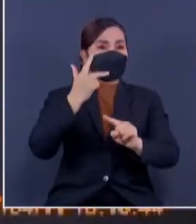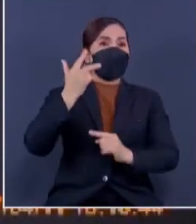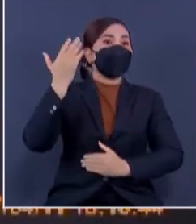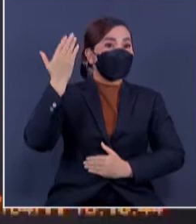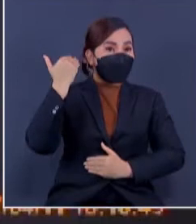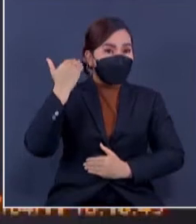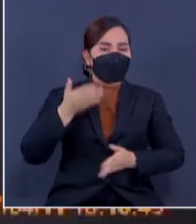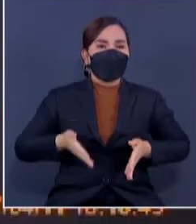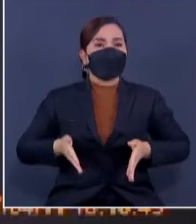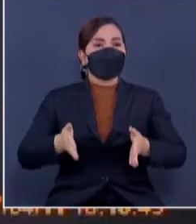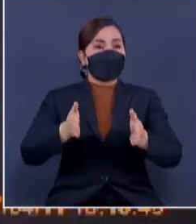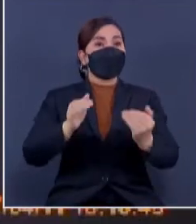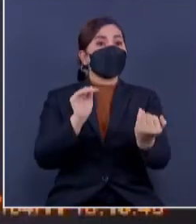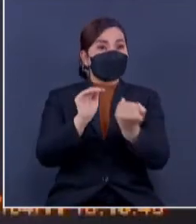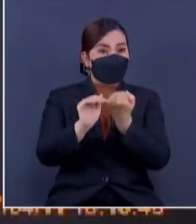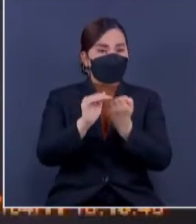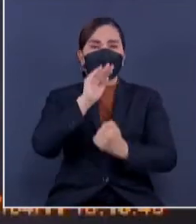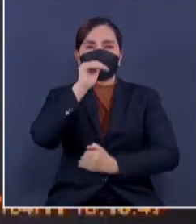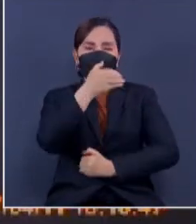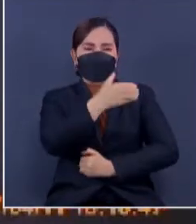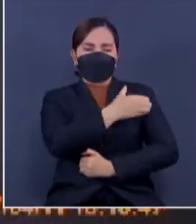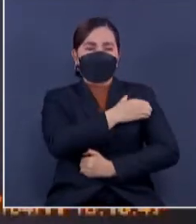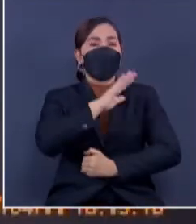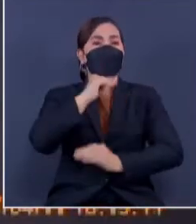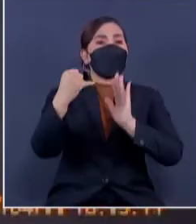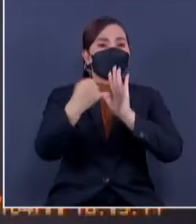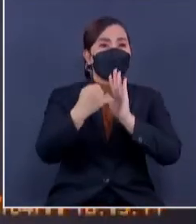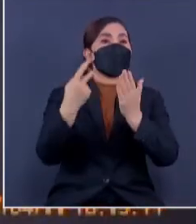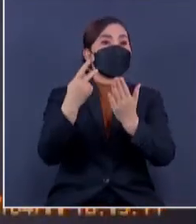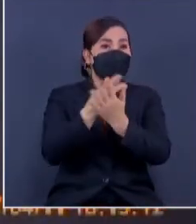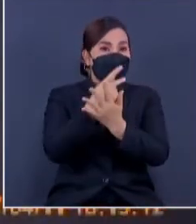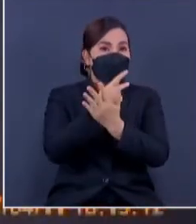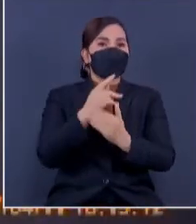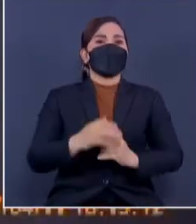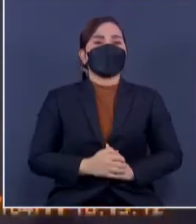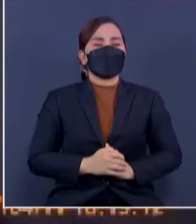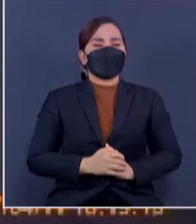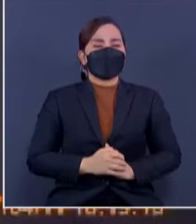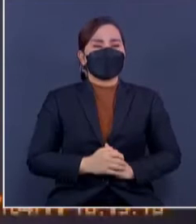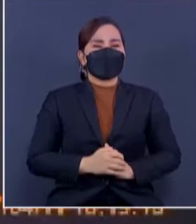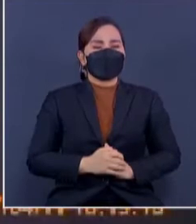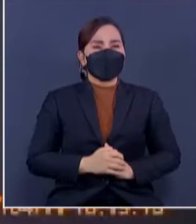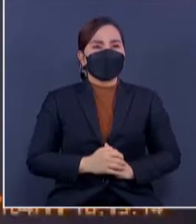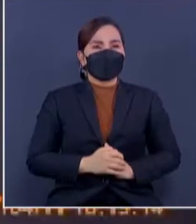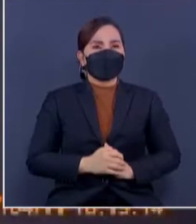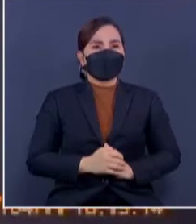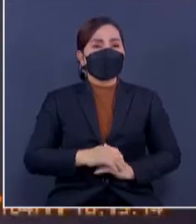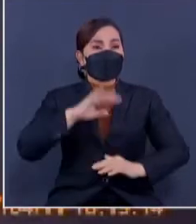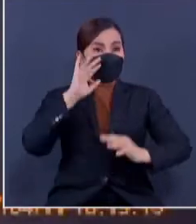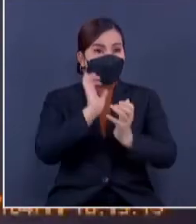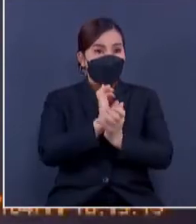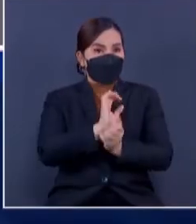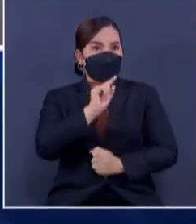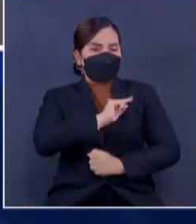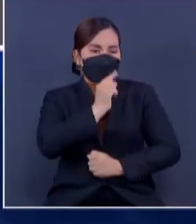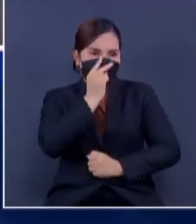านมาบนถนนแสงชูโตเขตเทศบาลตำบลลูกแกจังหวัดกาญจนบุรีนะคะแต่ว่าเรื่องนี้อย่างที่ได้บอกไปว่าตำรวจทำงาน